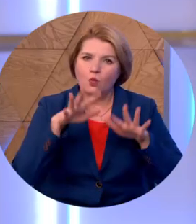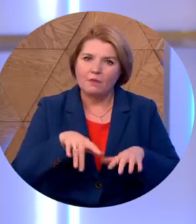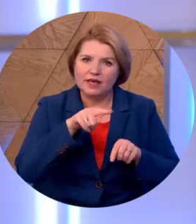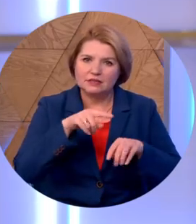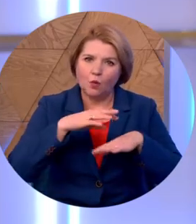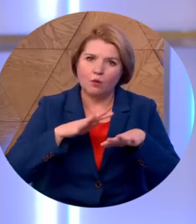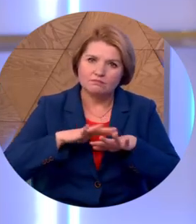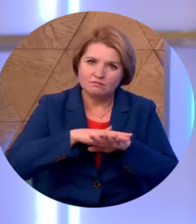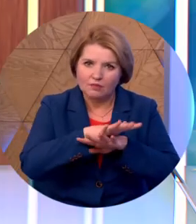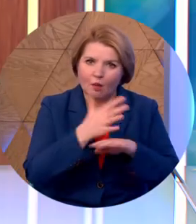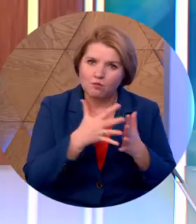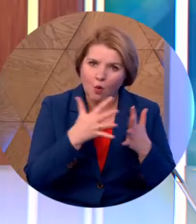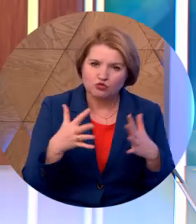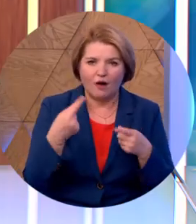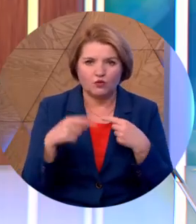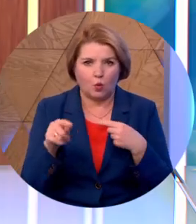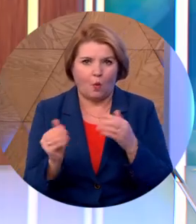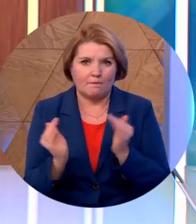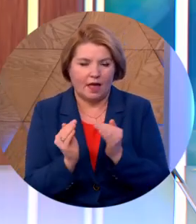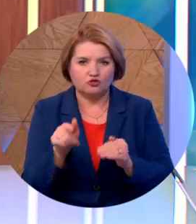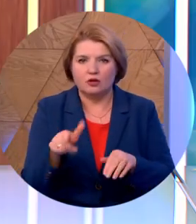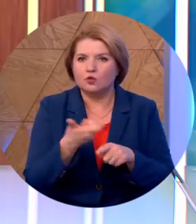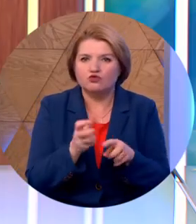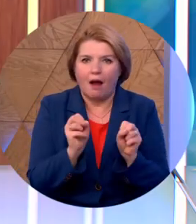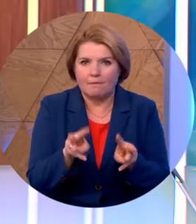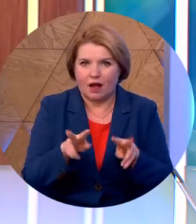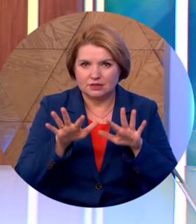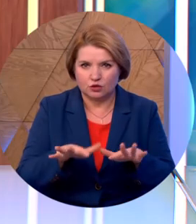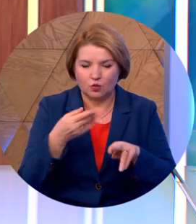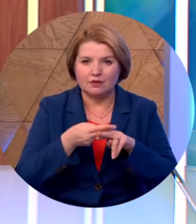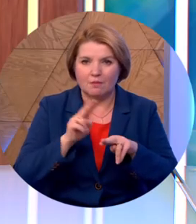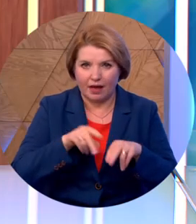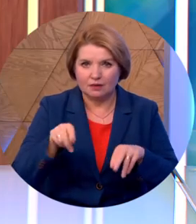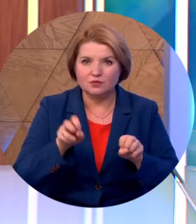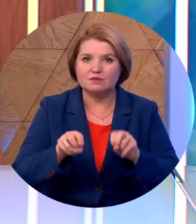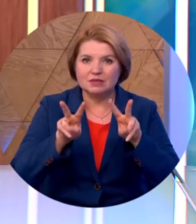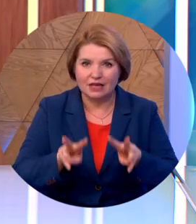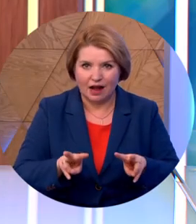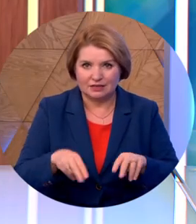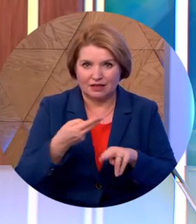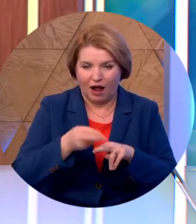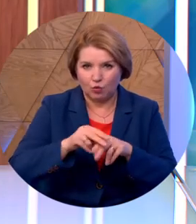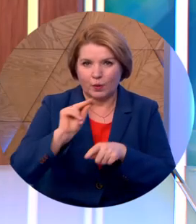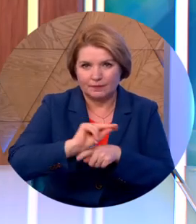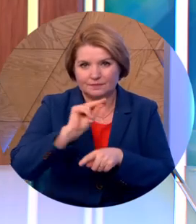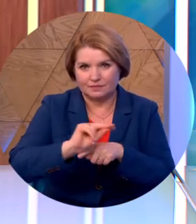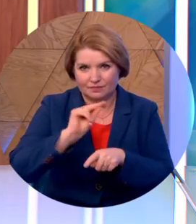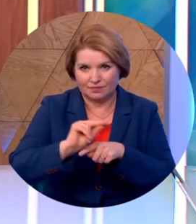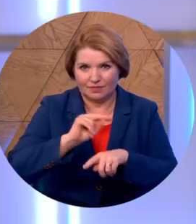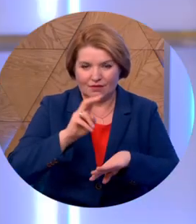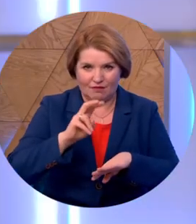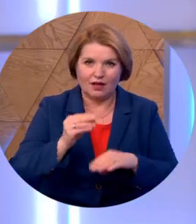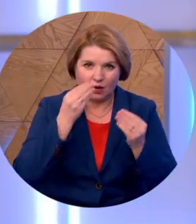поэтому это очень опасная зона и даже специалисты тренеры компании которые преподают уже много лет и то очень